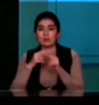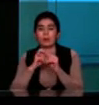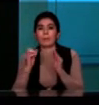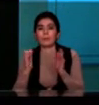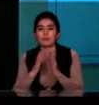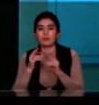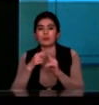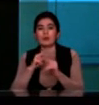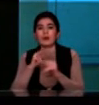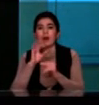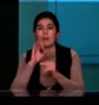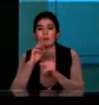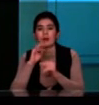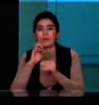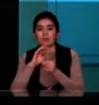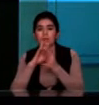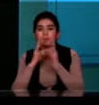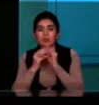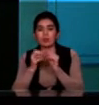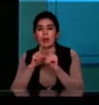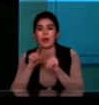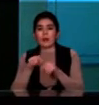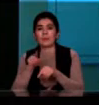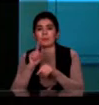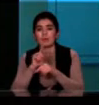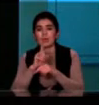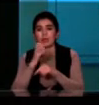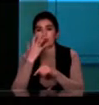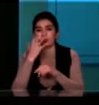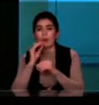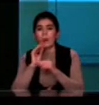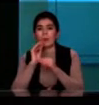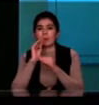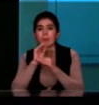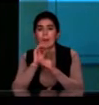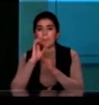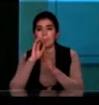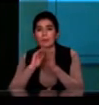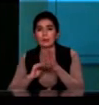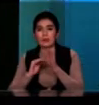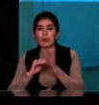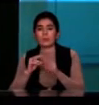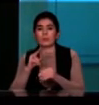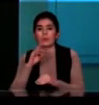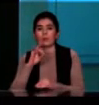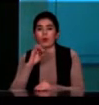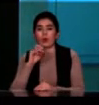браузер сможет обрабатывать такие рисунки без дополнительных программ.